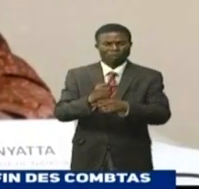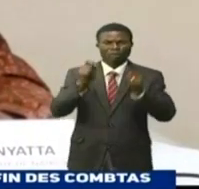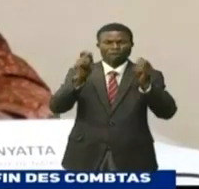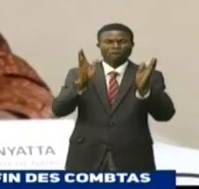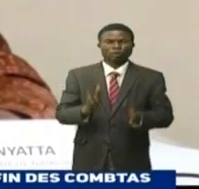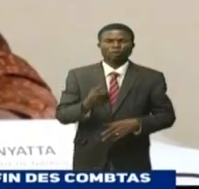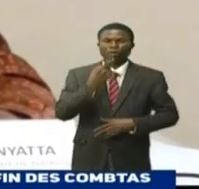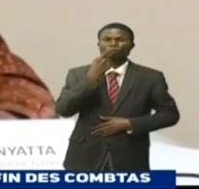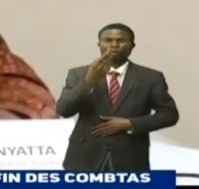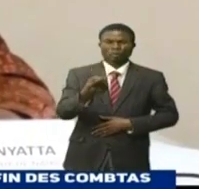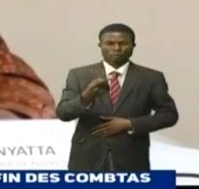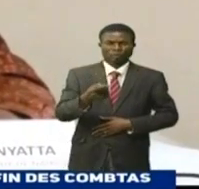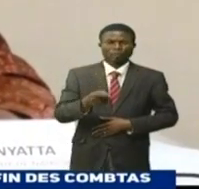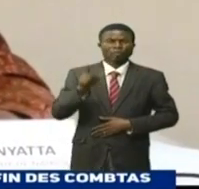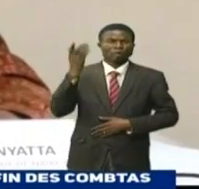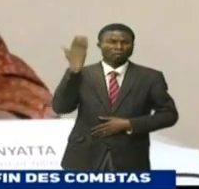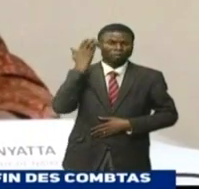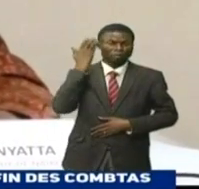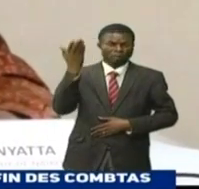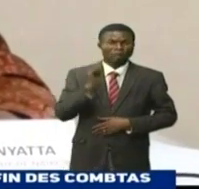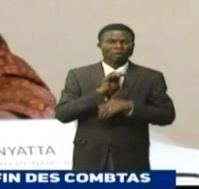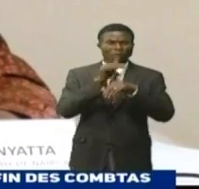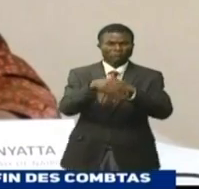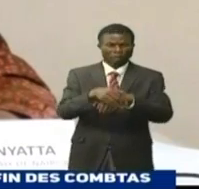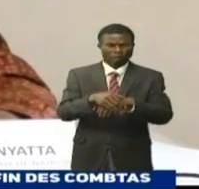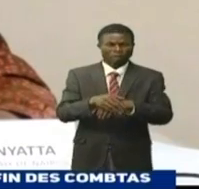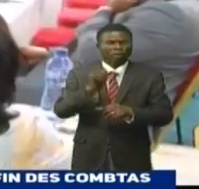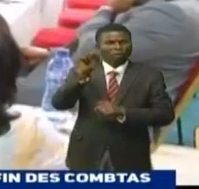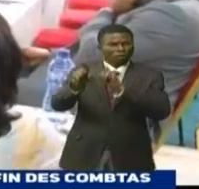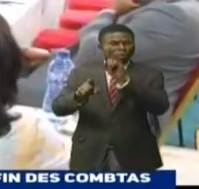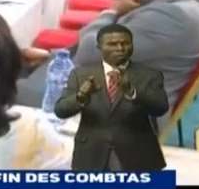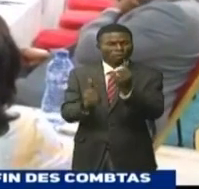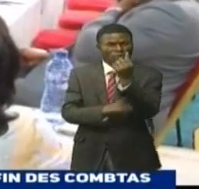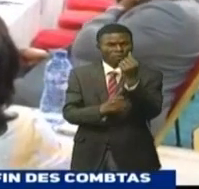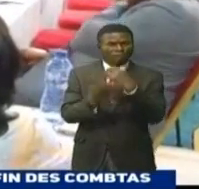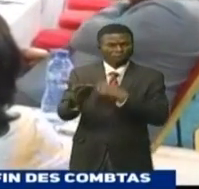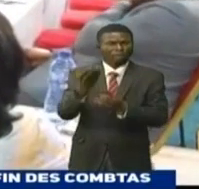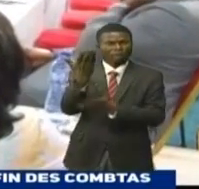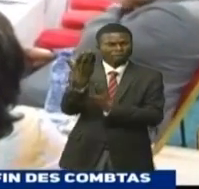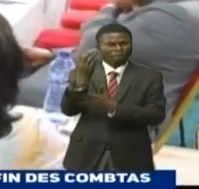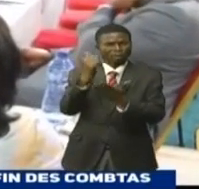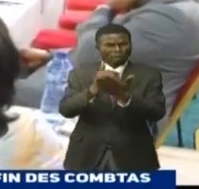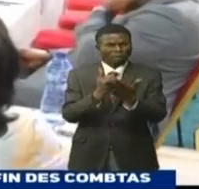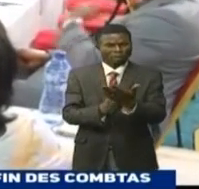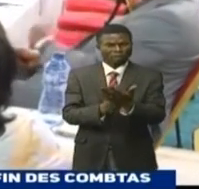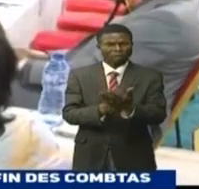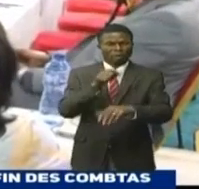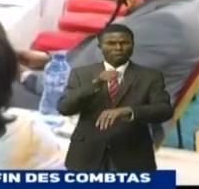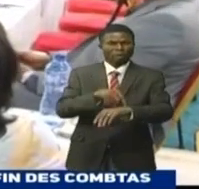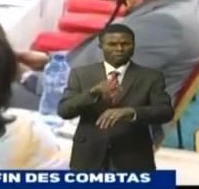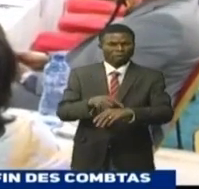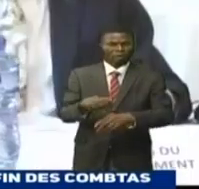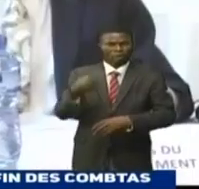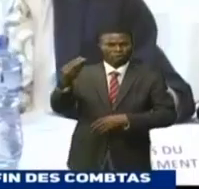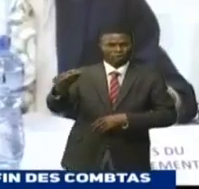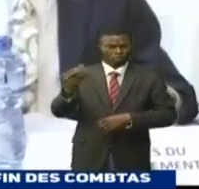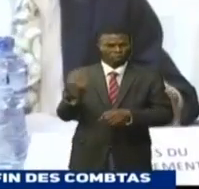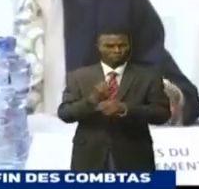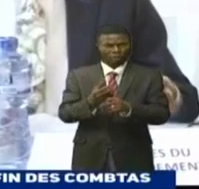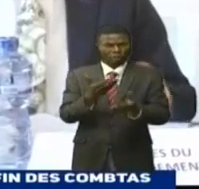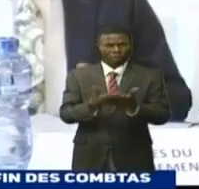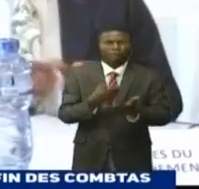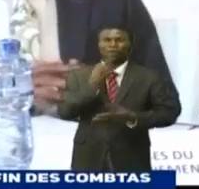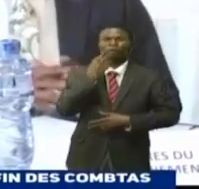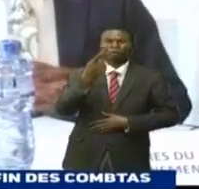presse ou au Canada d'y avoir fait part à ses interlocuteurs des exigences qu'imposent le mandat qui lui a été assigné il